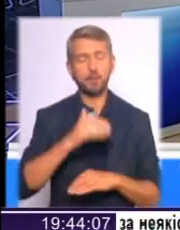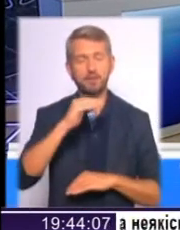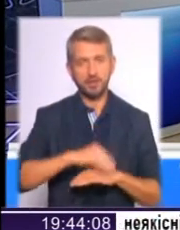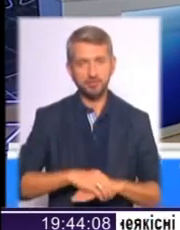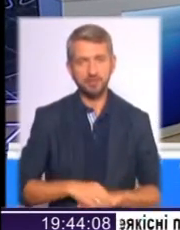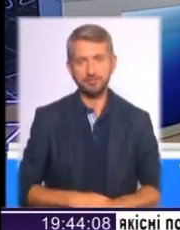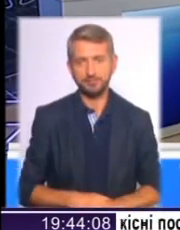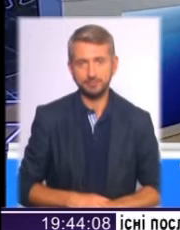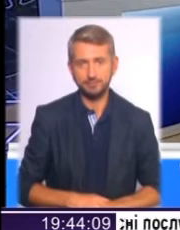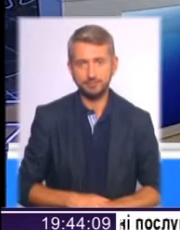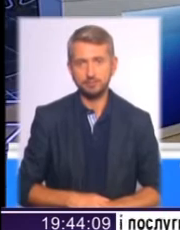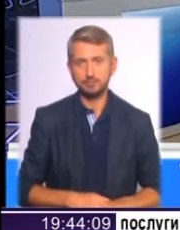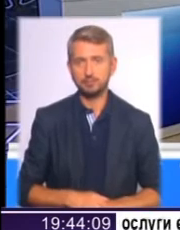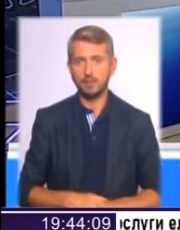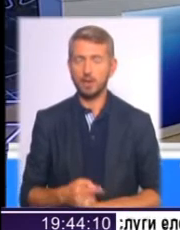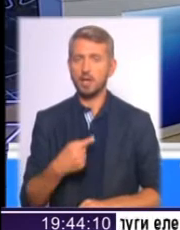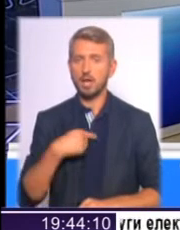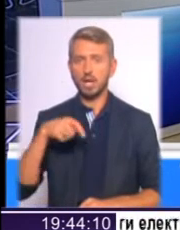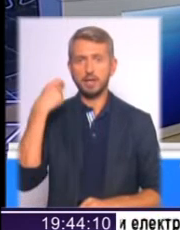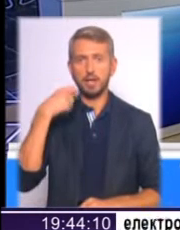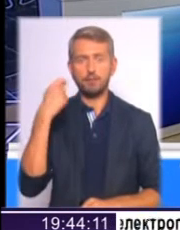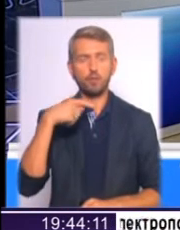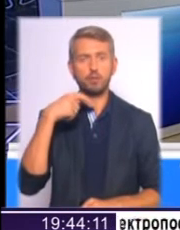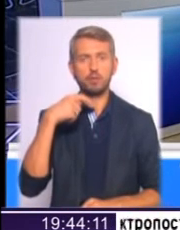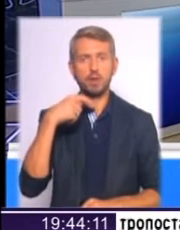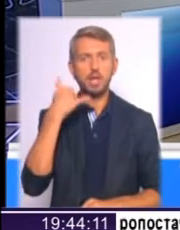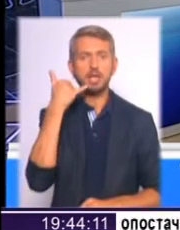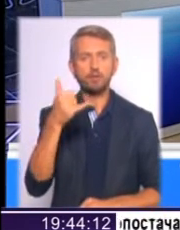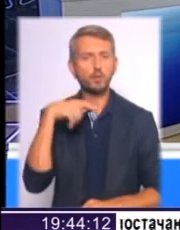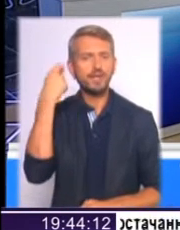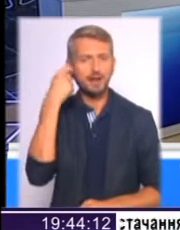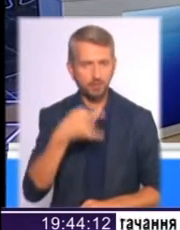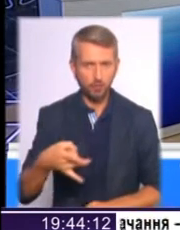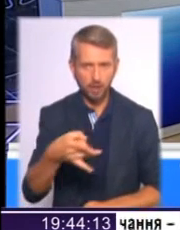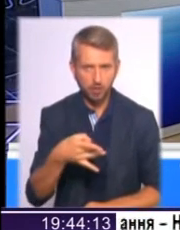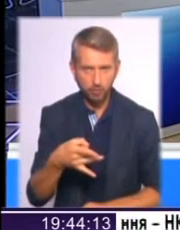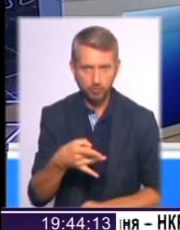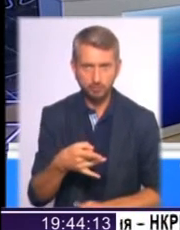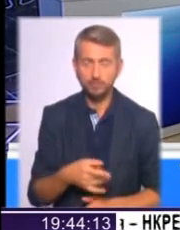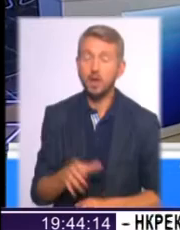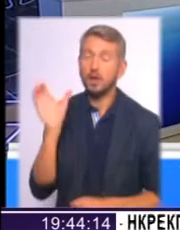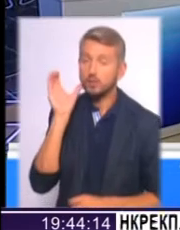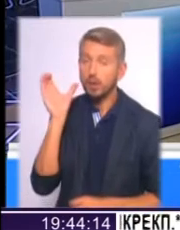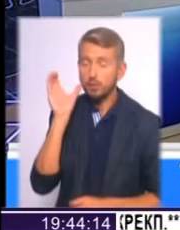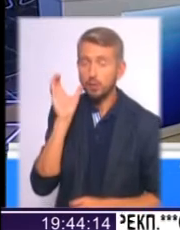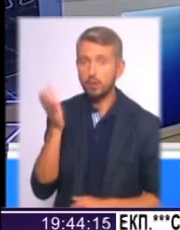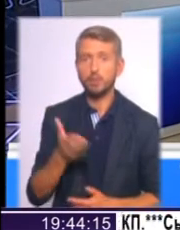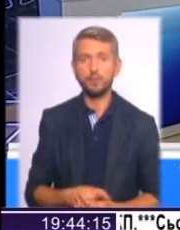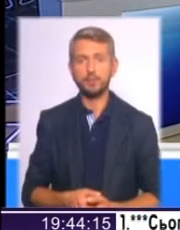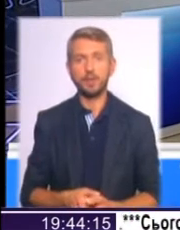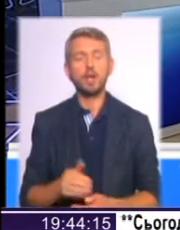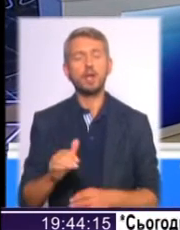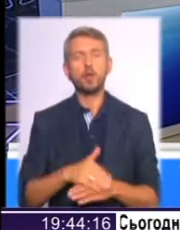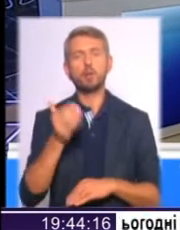вечір. Я телефоную вам Дарницького району. Прошу. Алло. Так, слухаємо. Да. Добрий